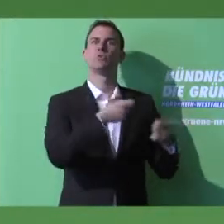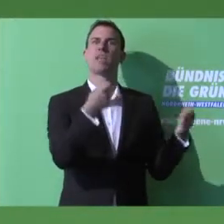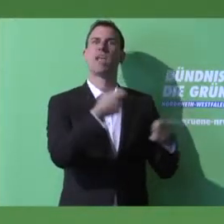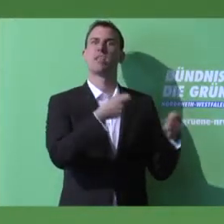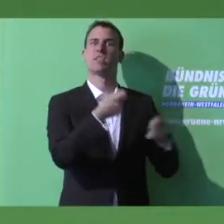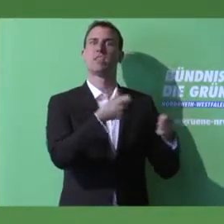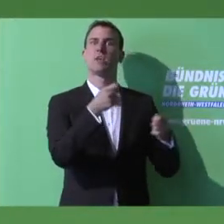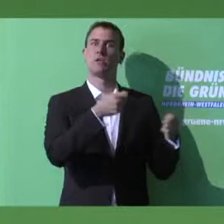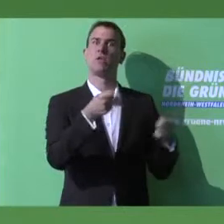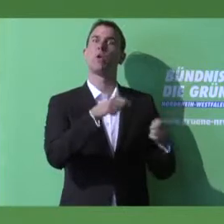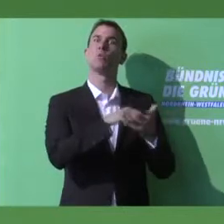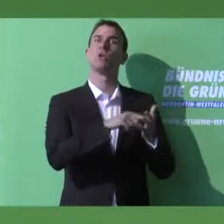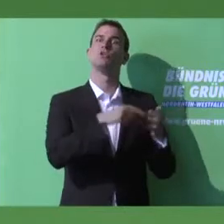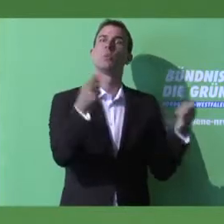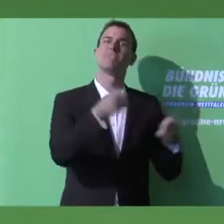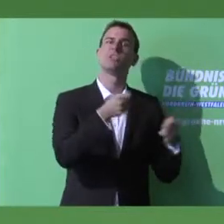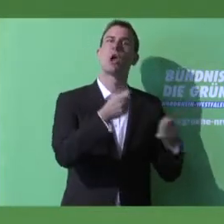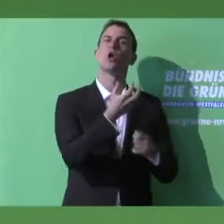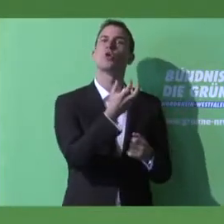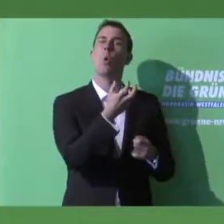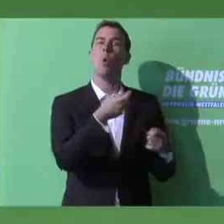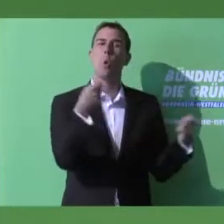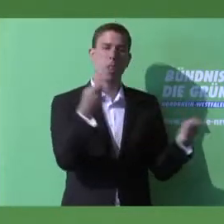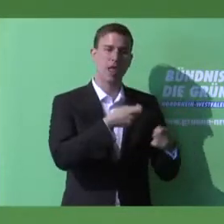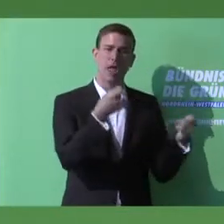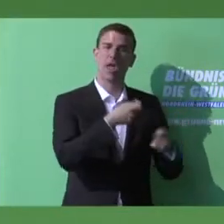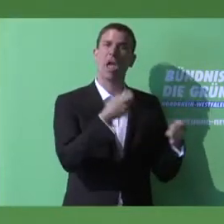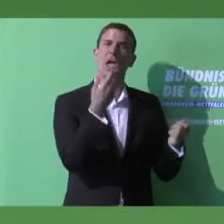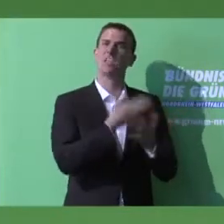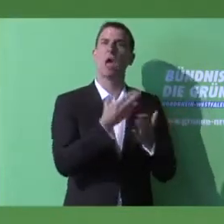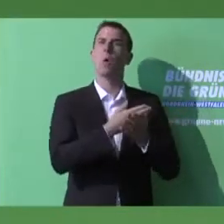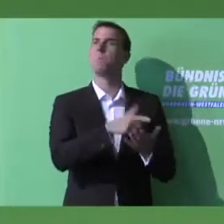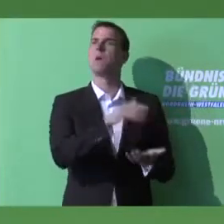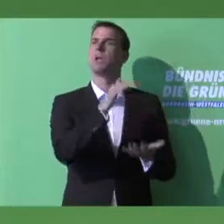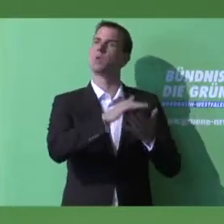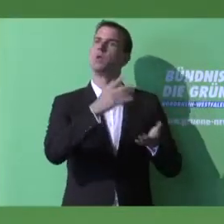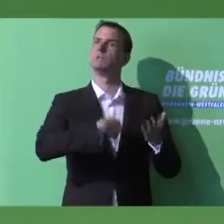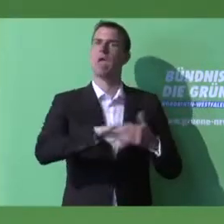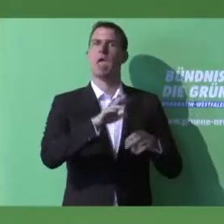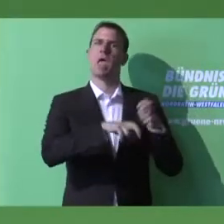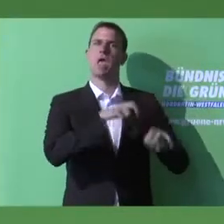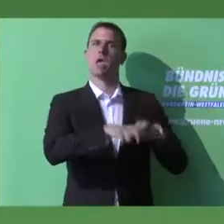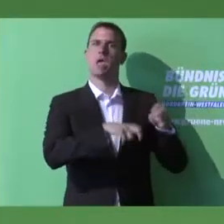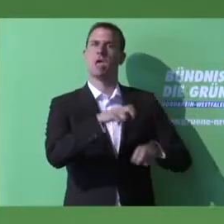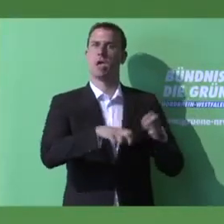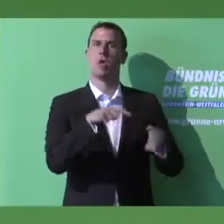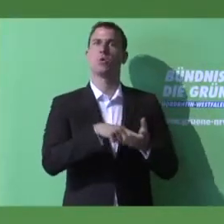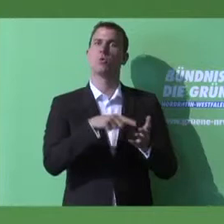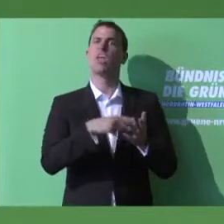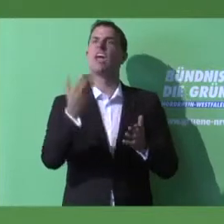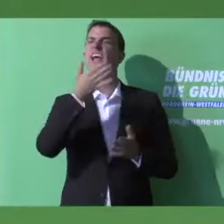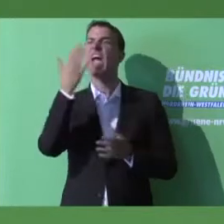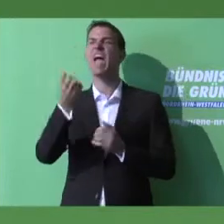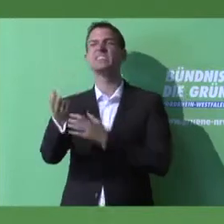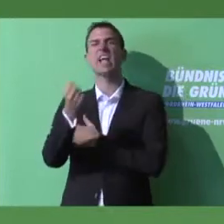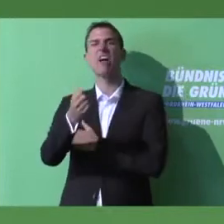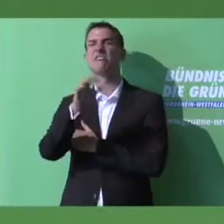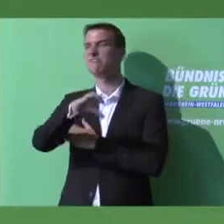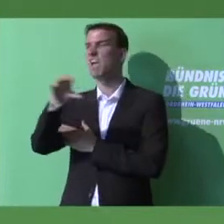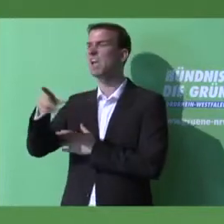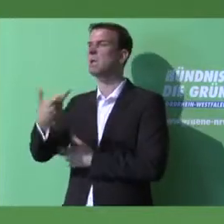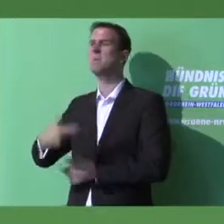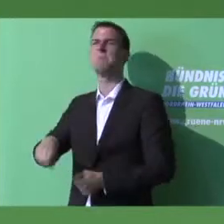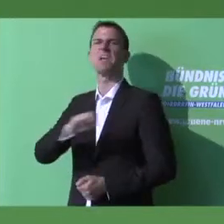wegen der Subventionierung der Kohle durch den Emissionshandel, weil wir schon die bestehenden Gaskraftwerke nicht mehr